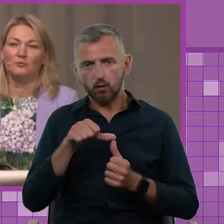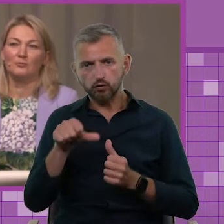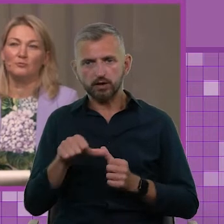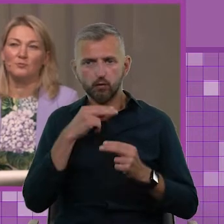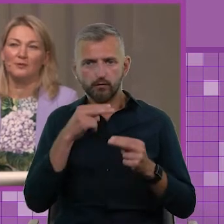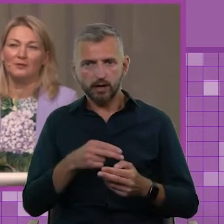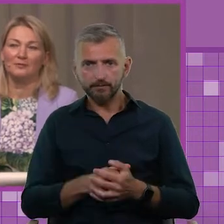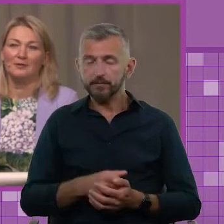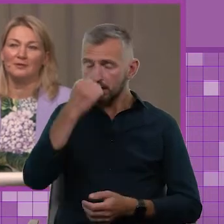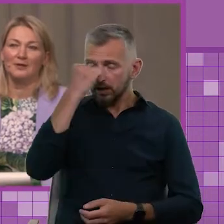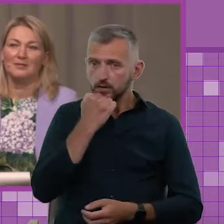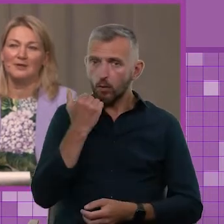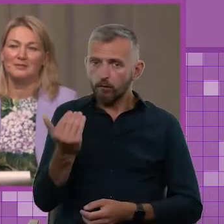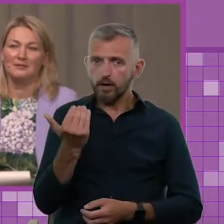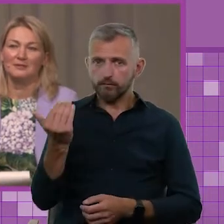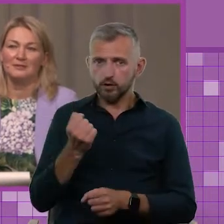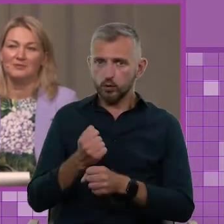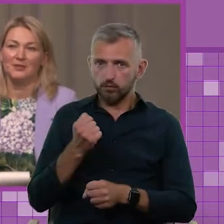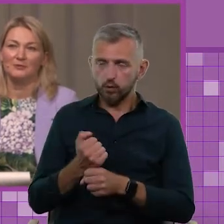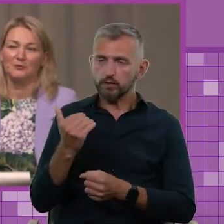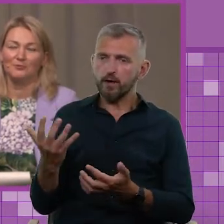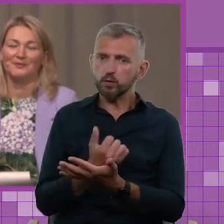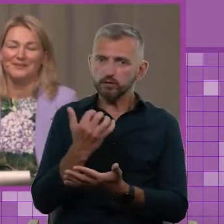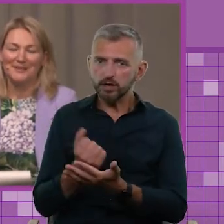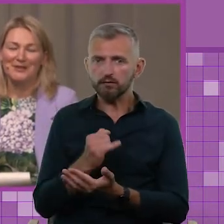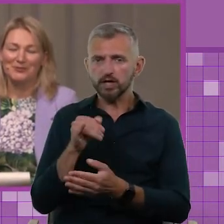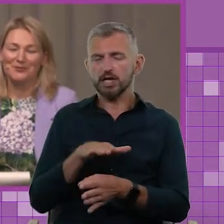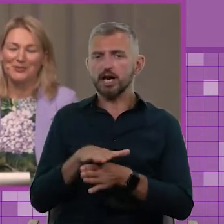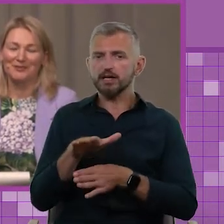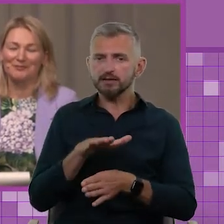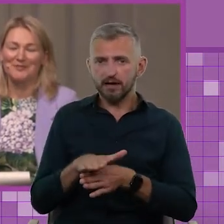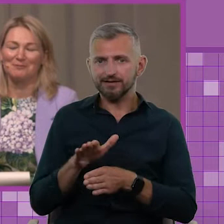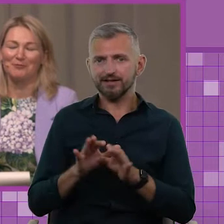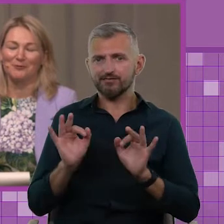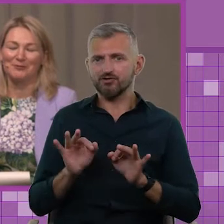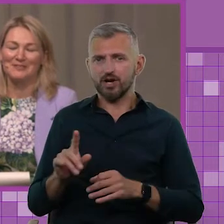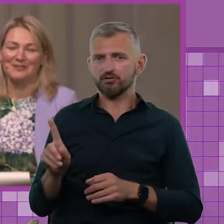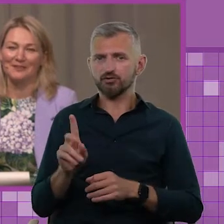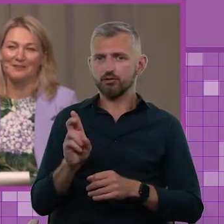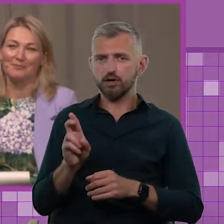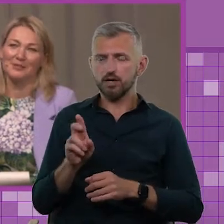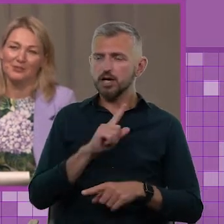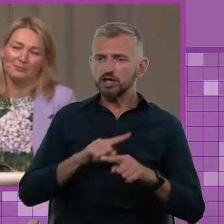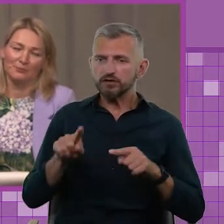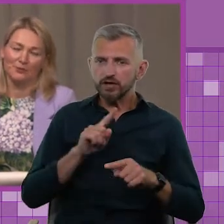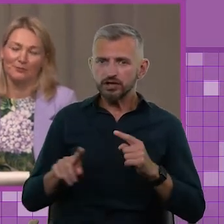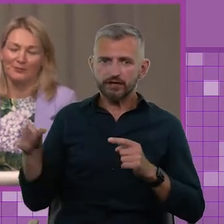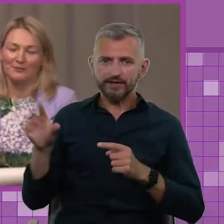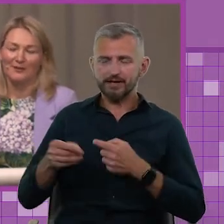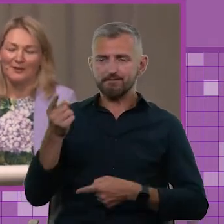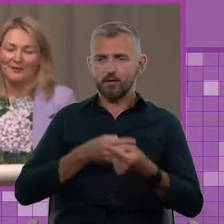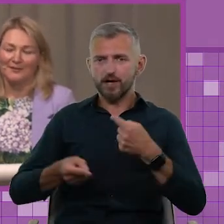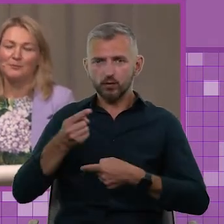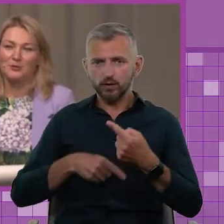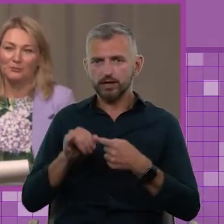уваги. Олю, дякую вам за вашу роботу, вам успіхів і реалізації, і, звичайно, щоб швидше всі